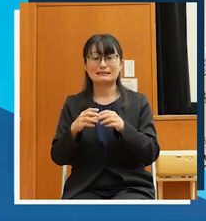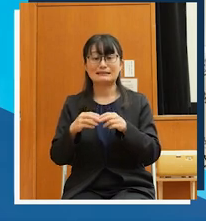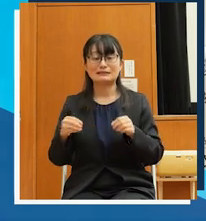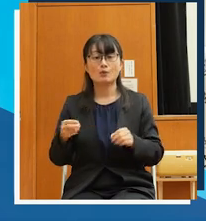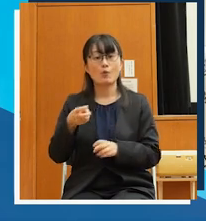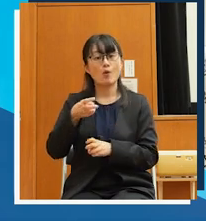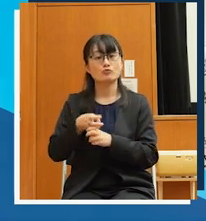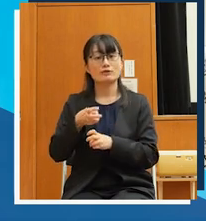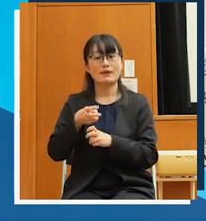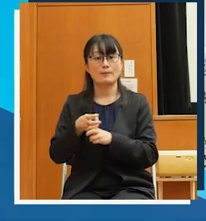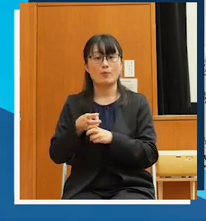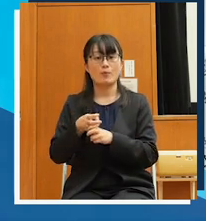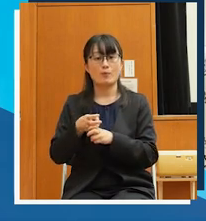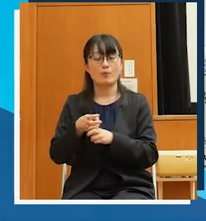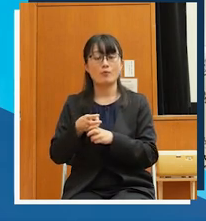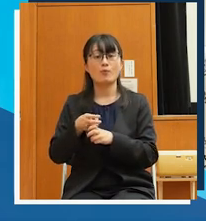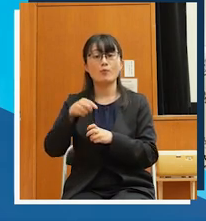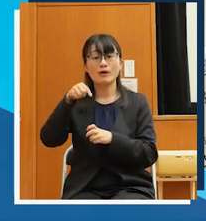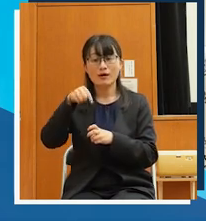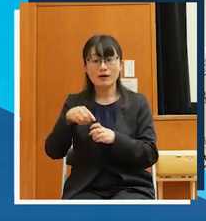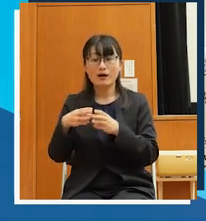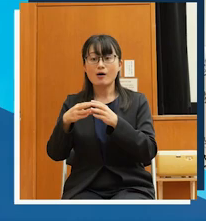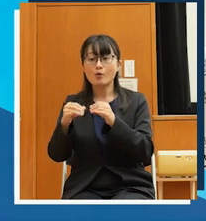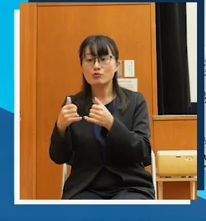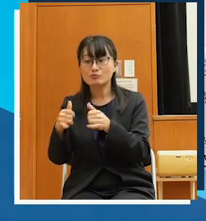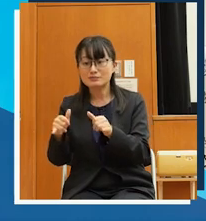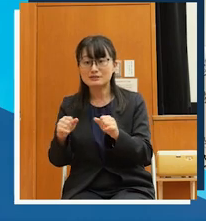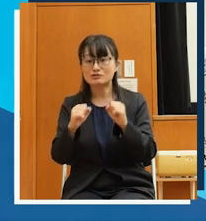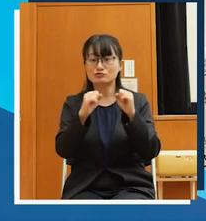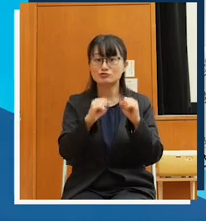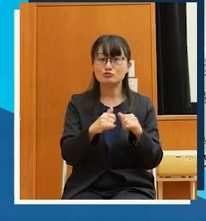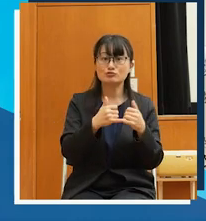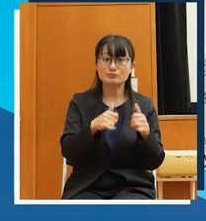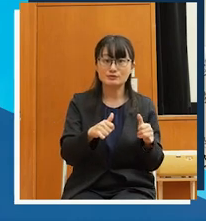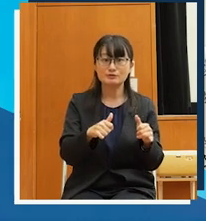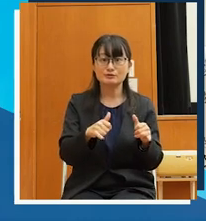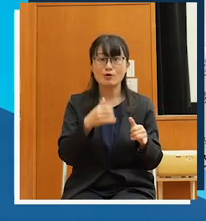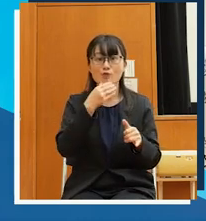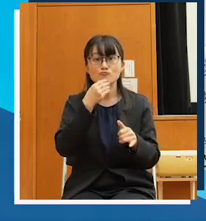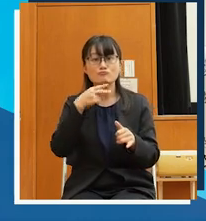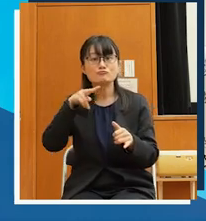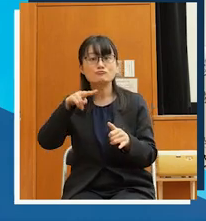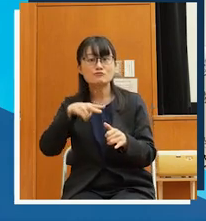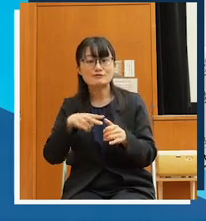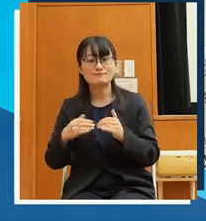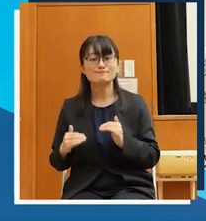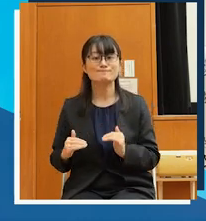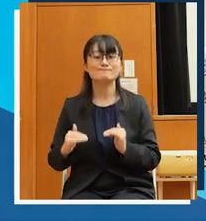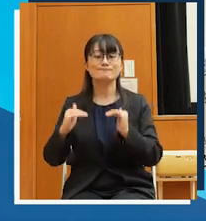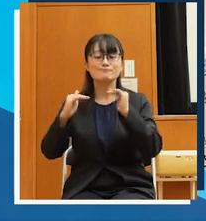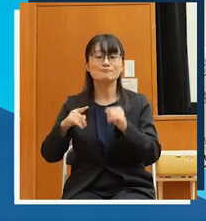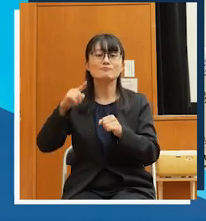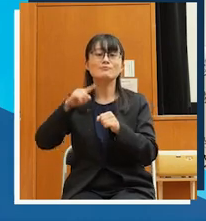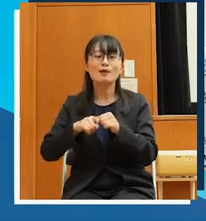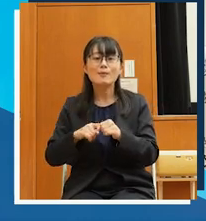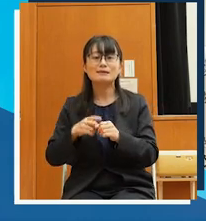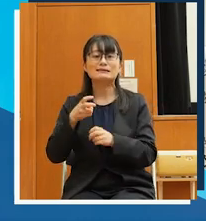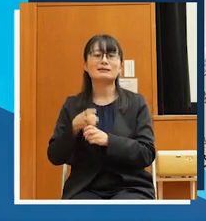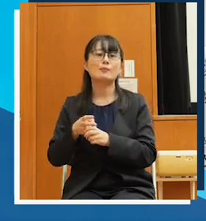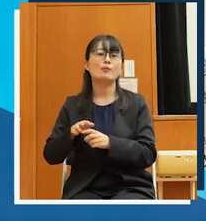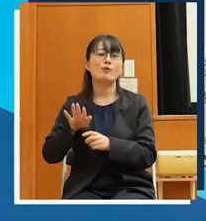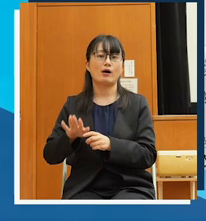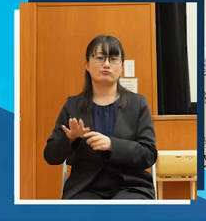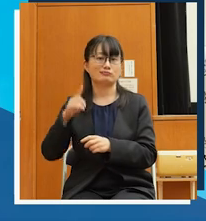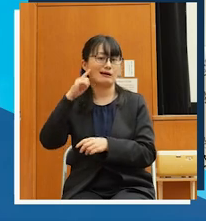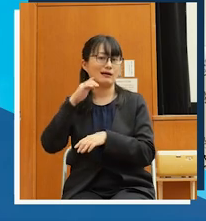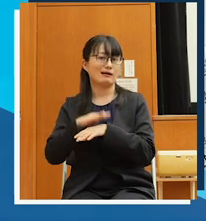国民やあるいは住民のですねえ福利を増進するために存在しているそういうま私たちまあ